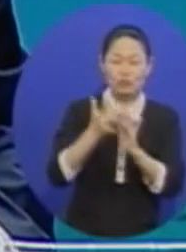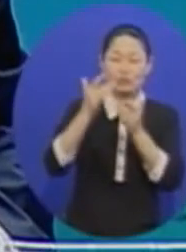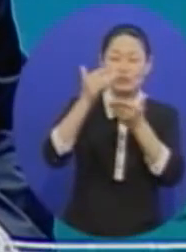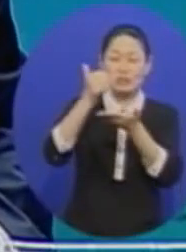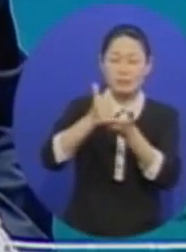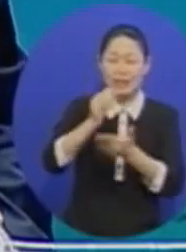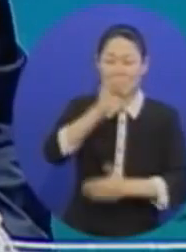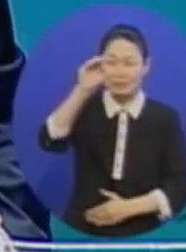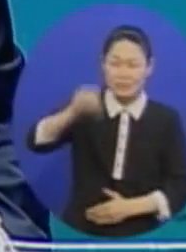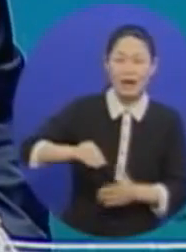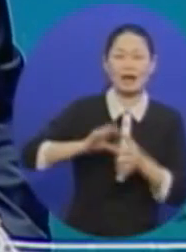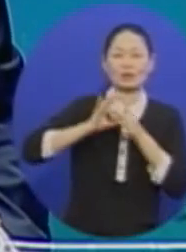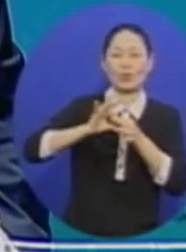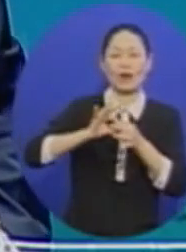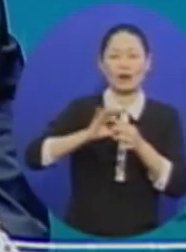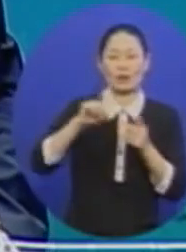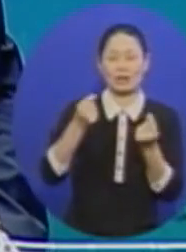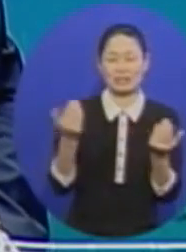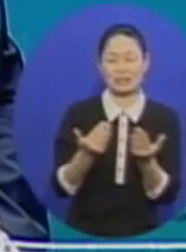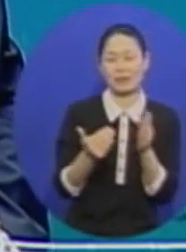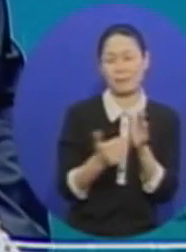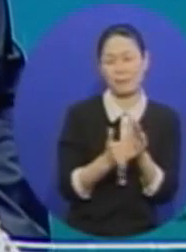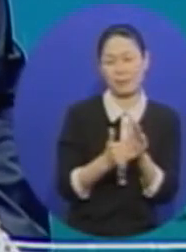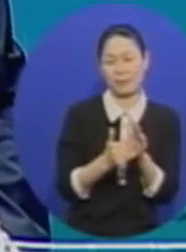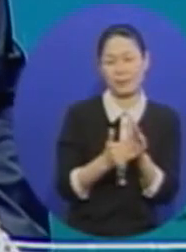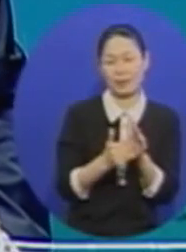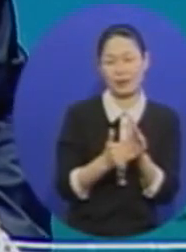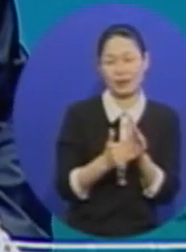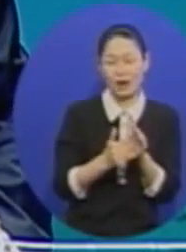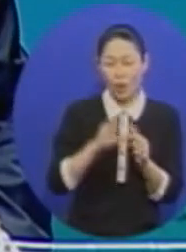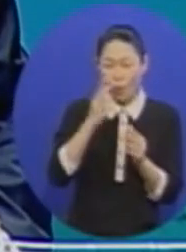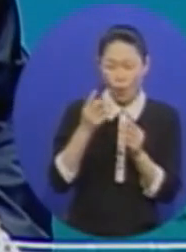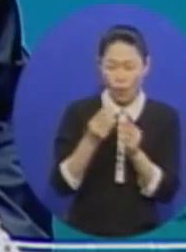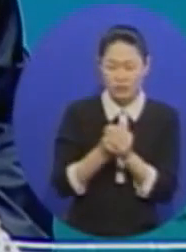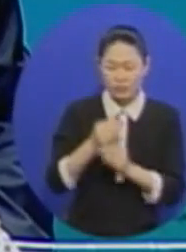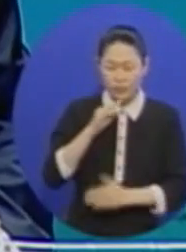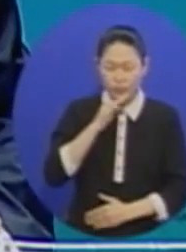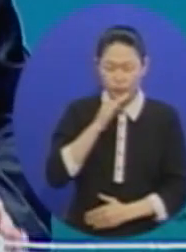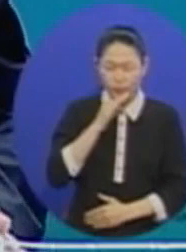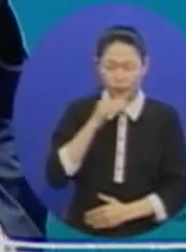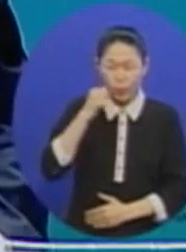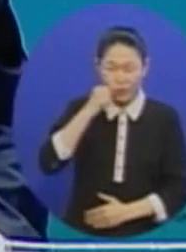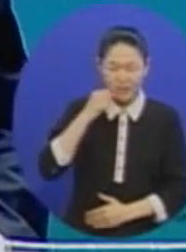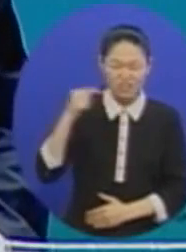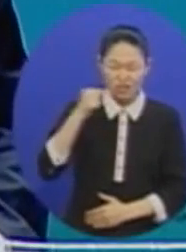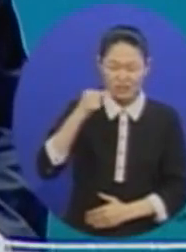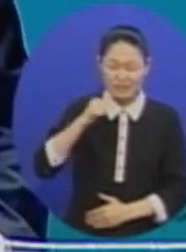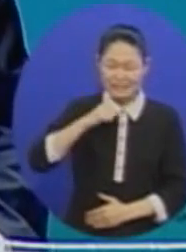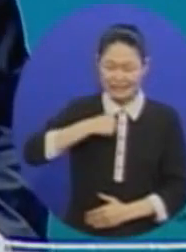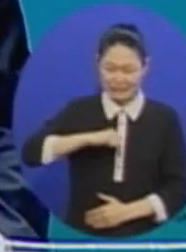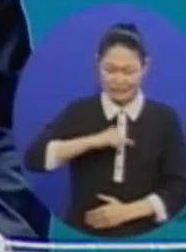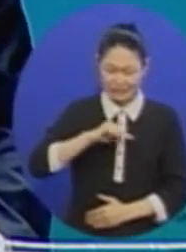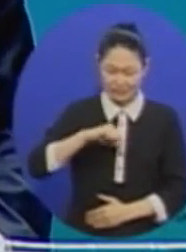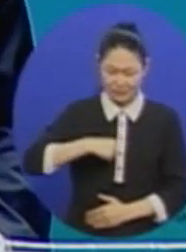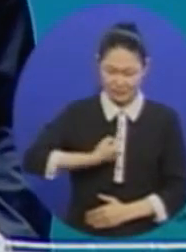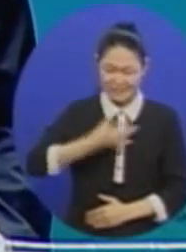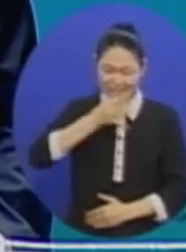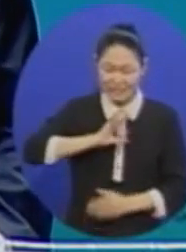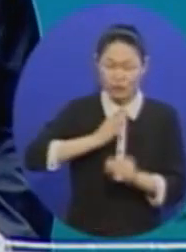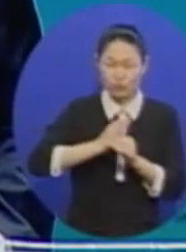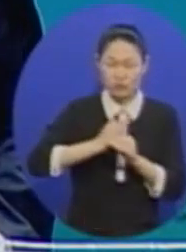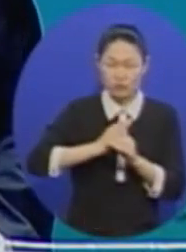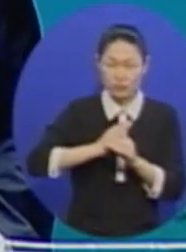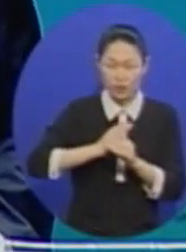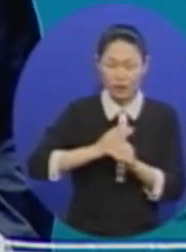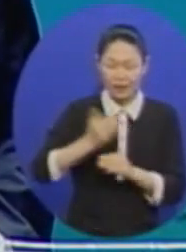그 일을 하신 거예요 온전치 못한 철저히 이기적이고 자기중심적인 우리 옛사람 죄 덩어리인